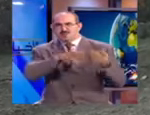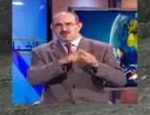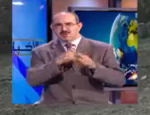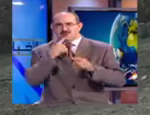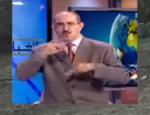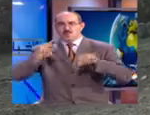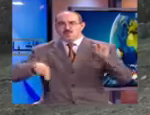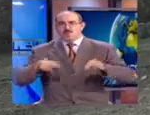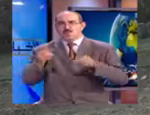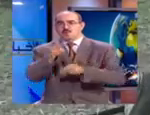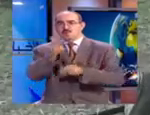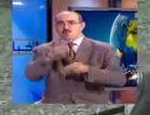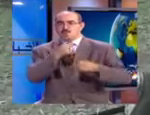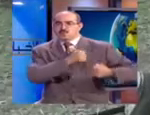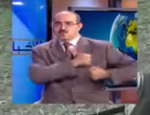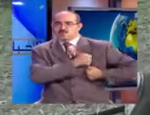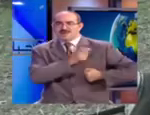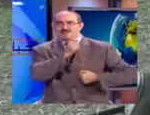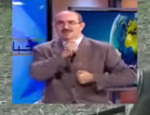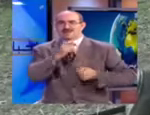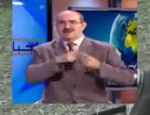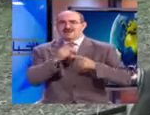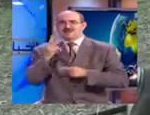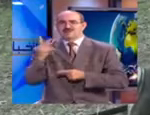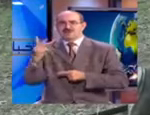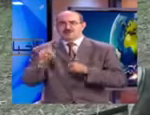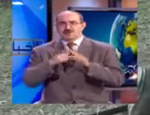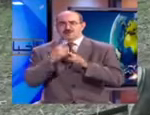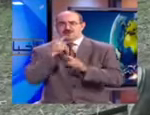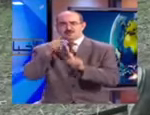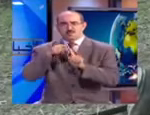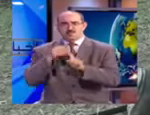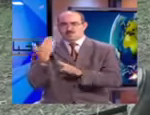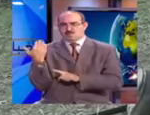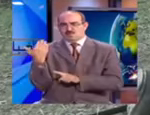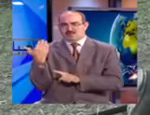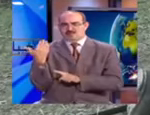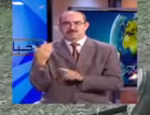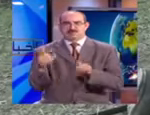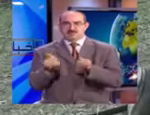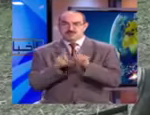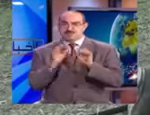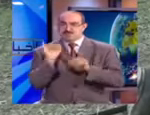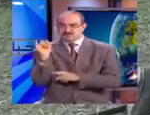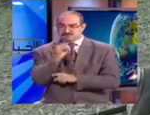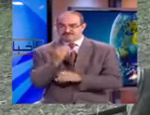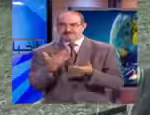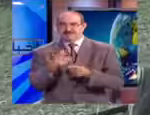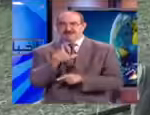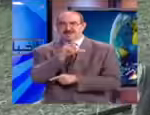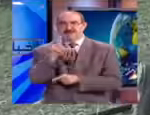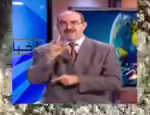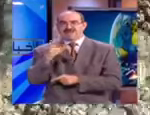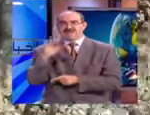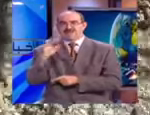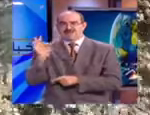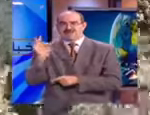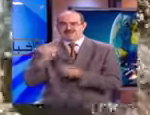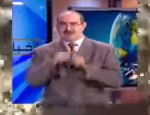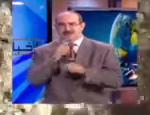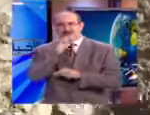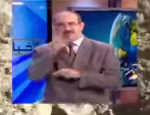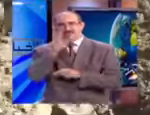بين الجيشين الأذري والأرميني في 9 من شهر نوفمبر المنصرم. يشار أن لاتشين هو آخر